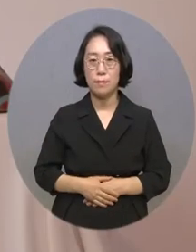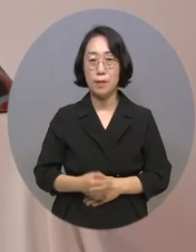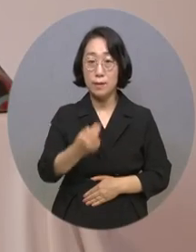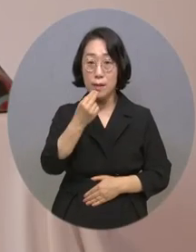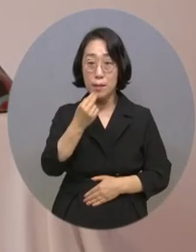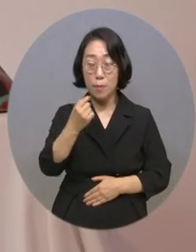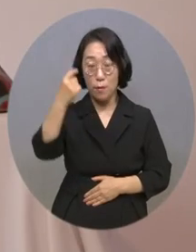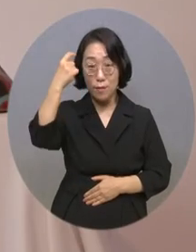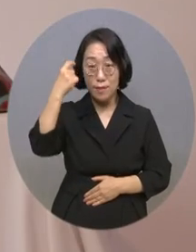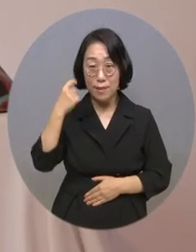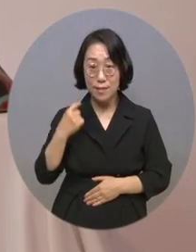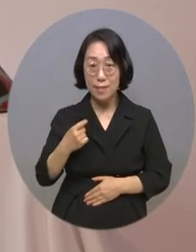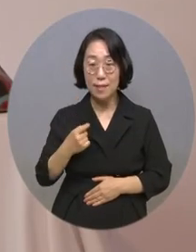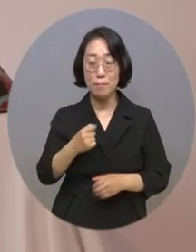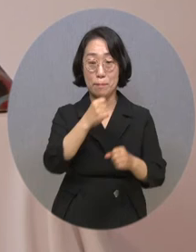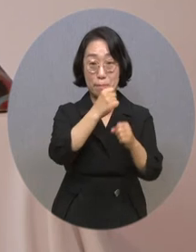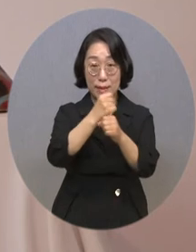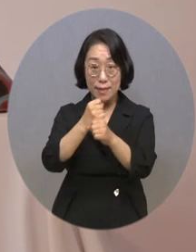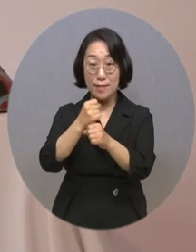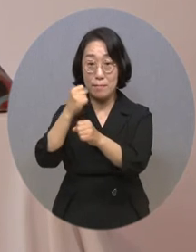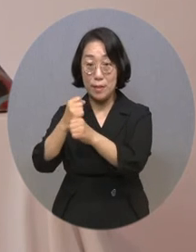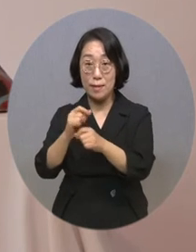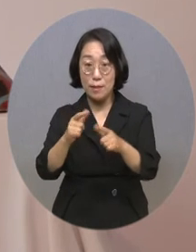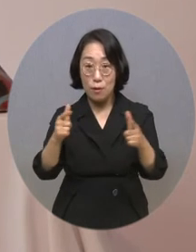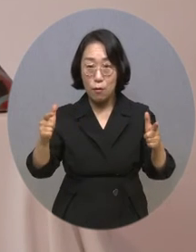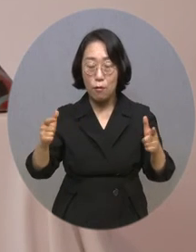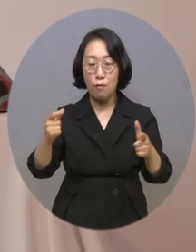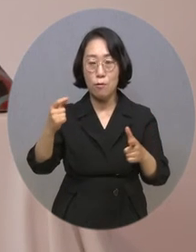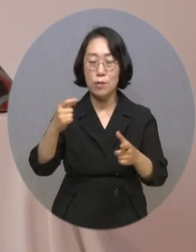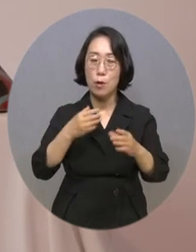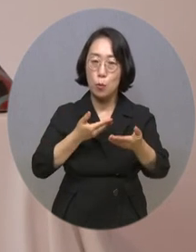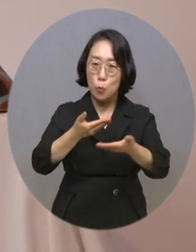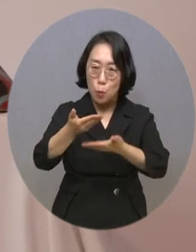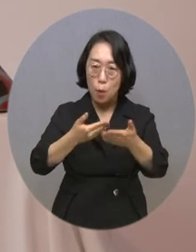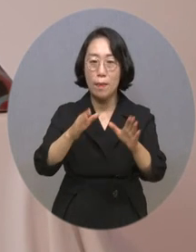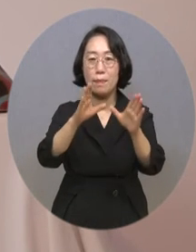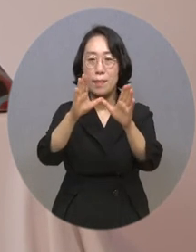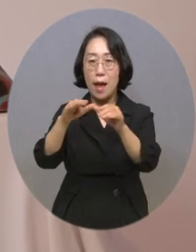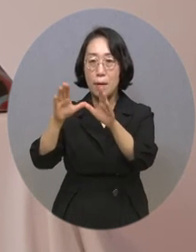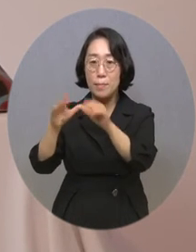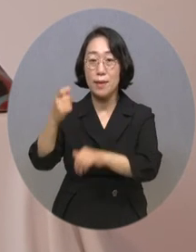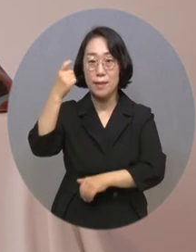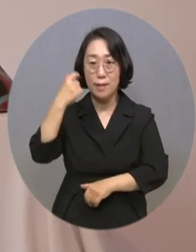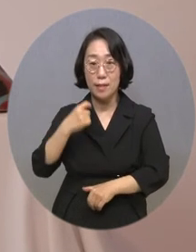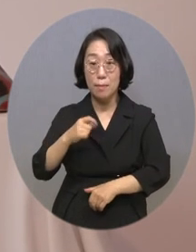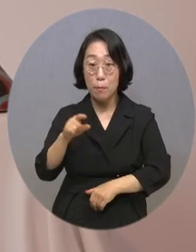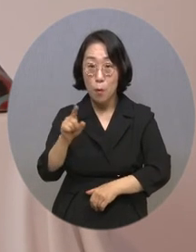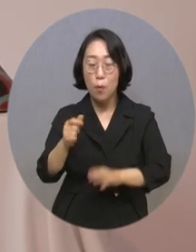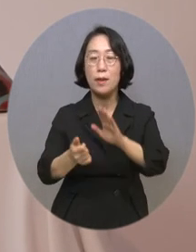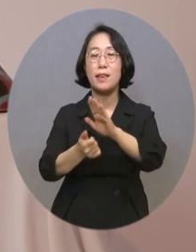생명의 기운이 감도는 작품마다 자연과 교감하는 나비의 날개짓처럼